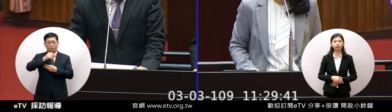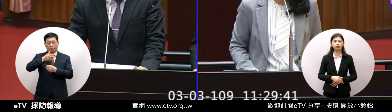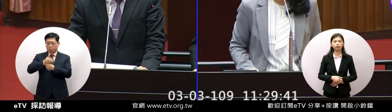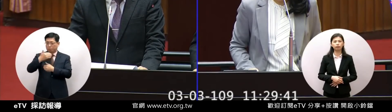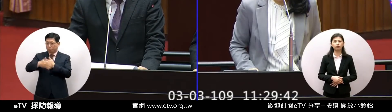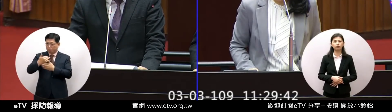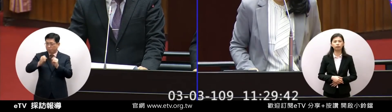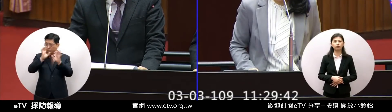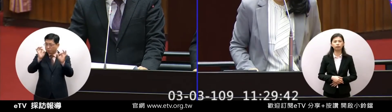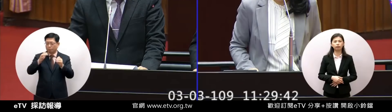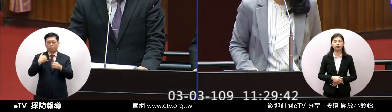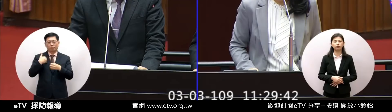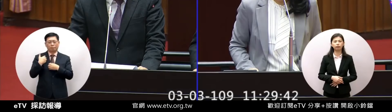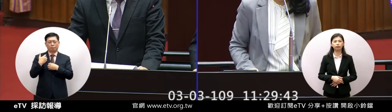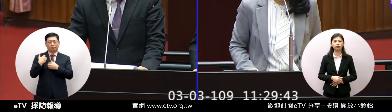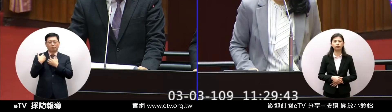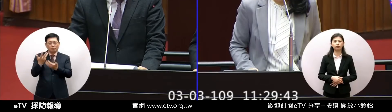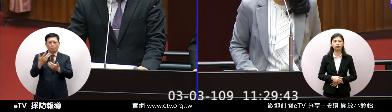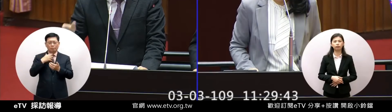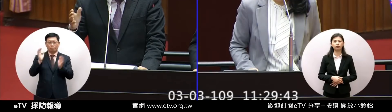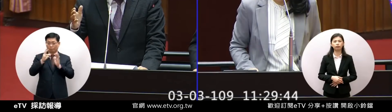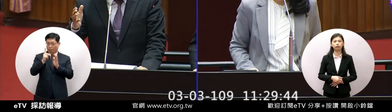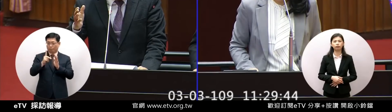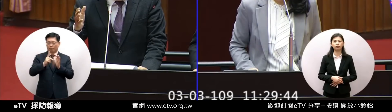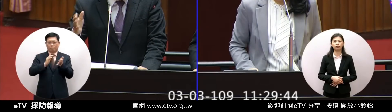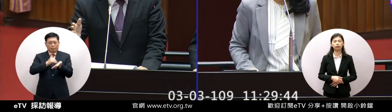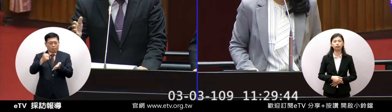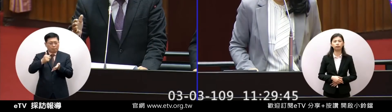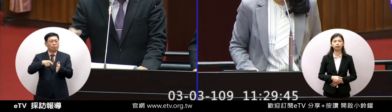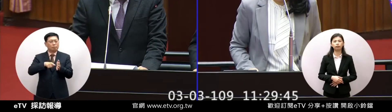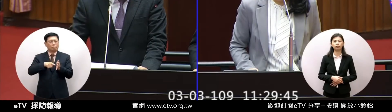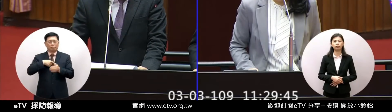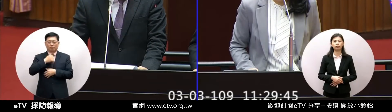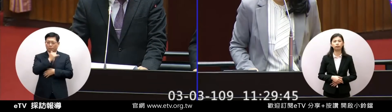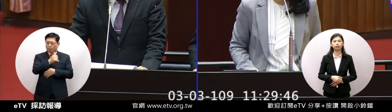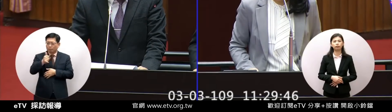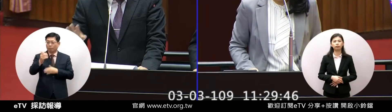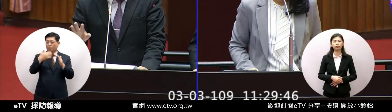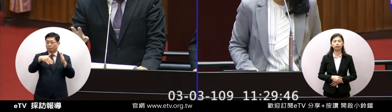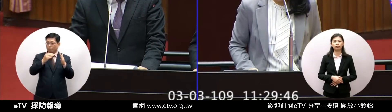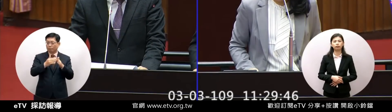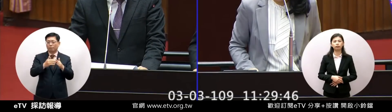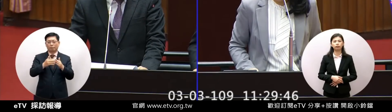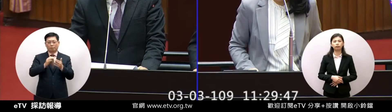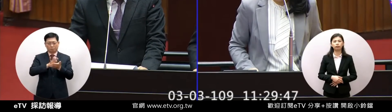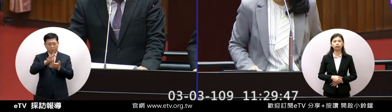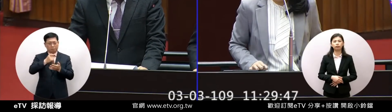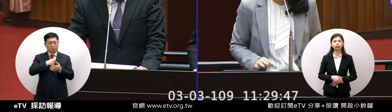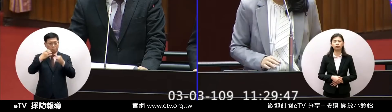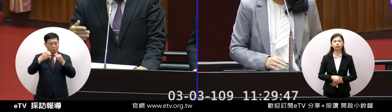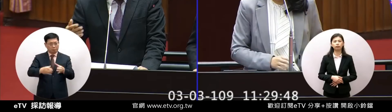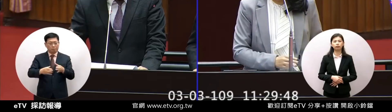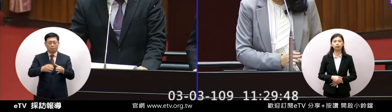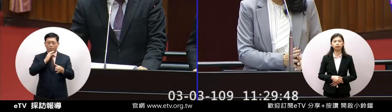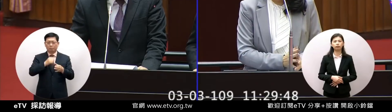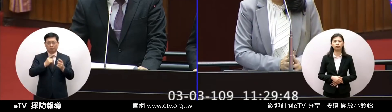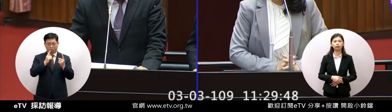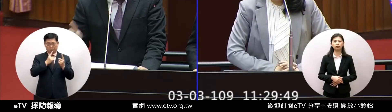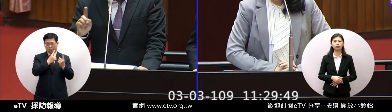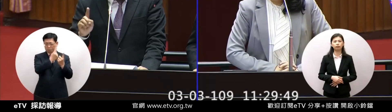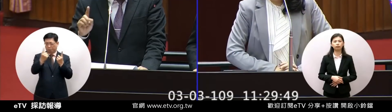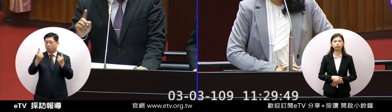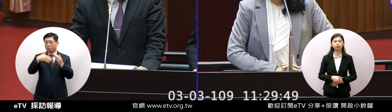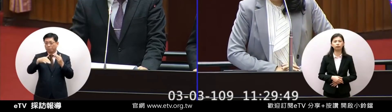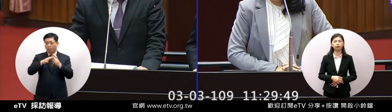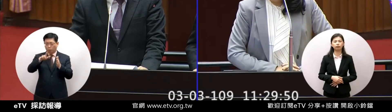影片哈，因为透过儿科医师专业的在到校园，包含他们未来要成立 对于每一个学